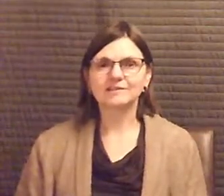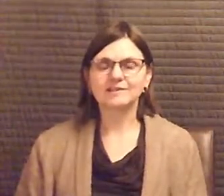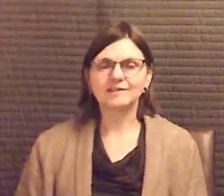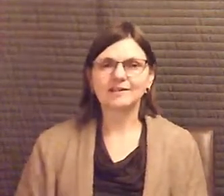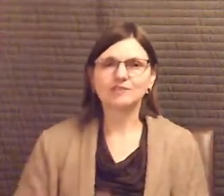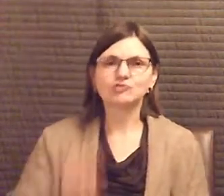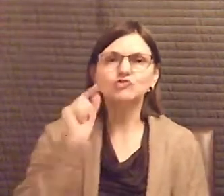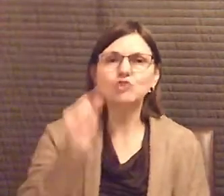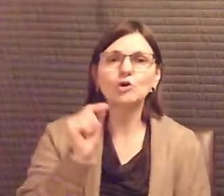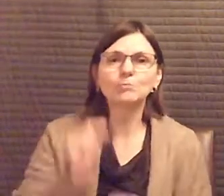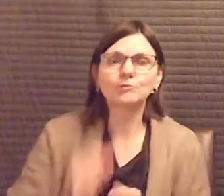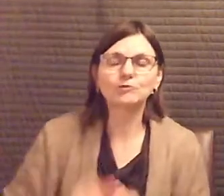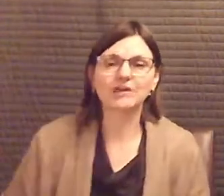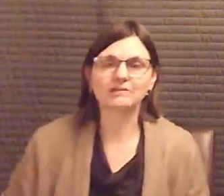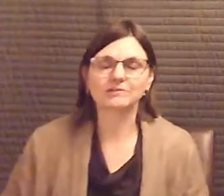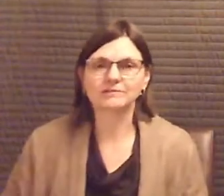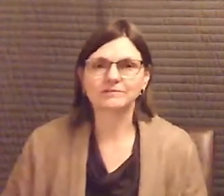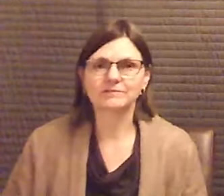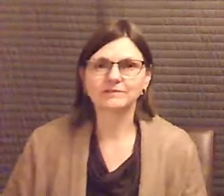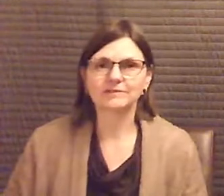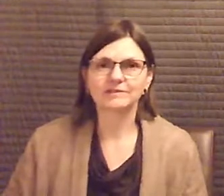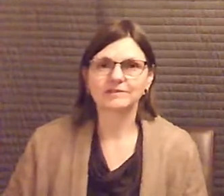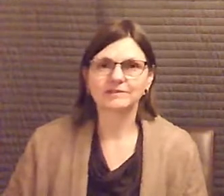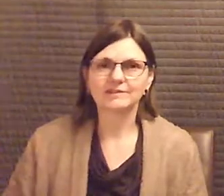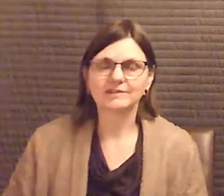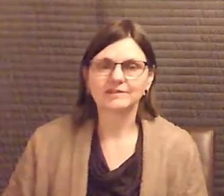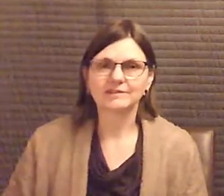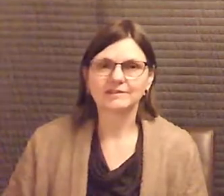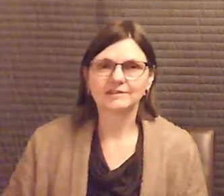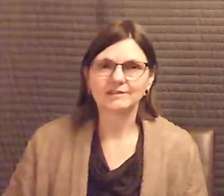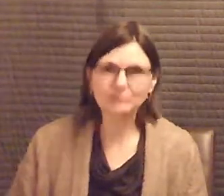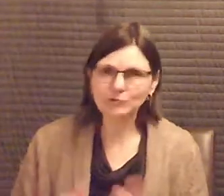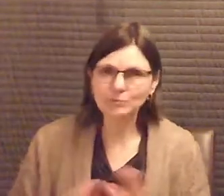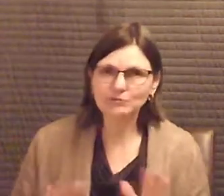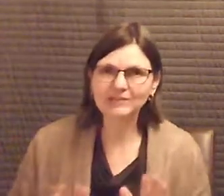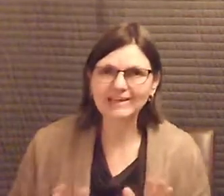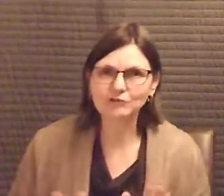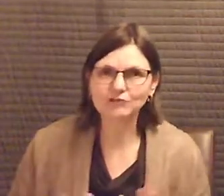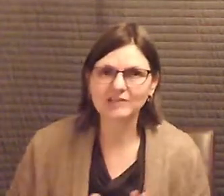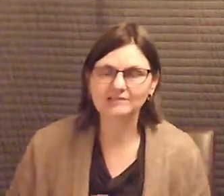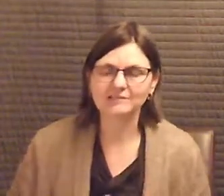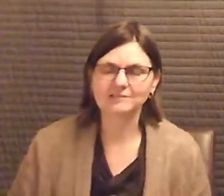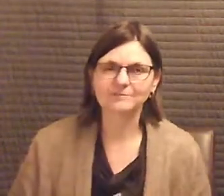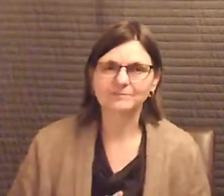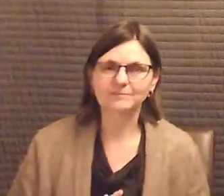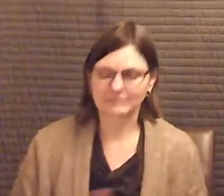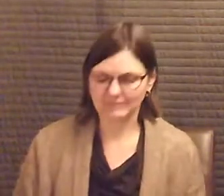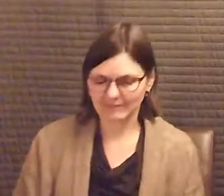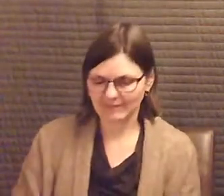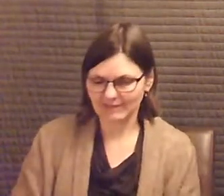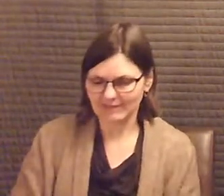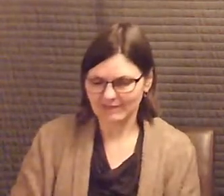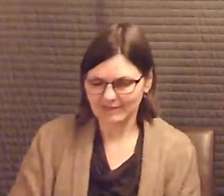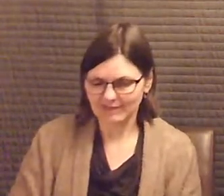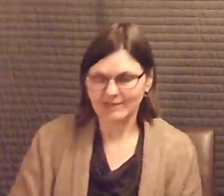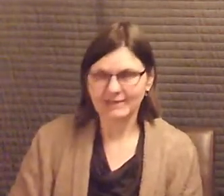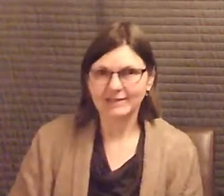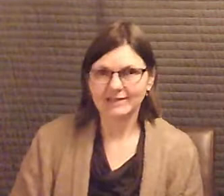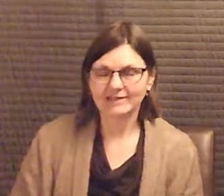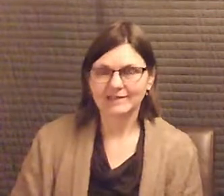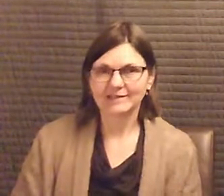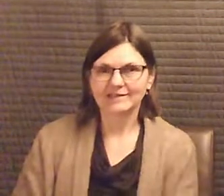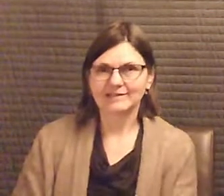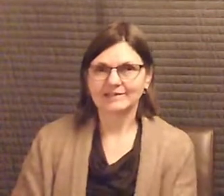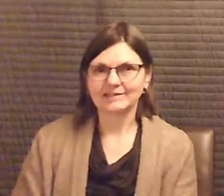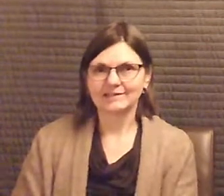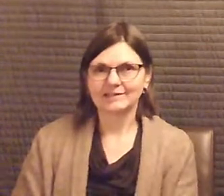die af is de profeet noah game professor lang gmail profiteren zoals jezus u know the most people's able